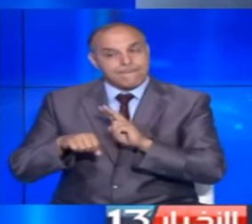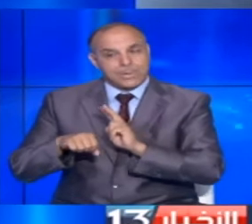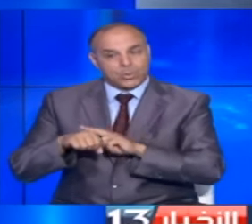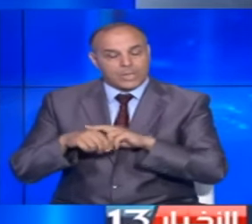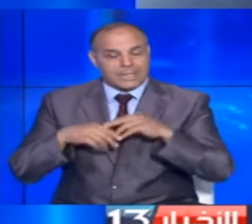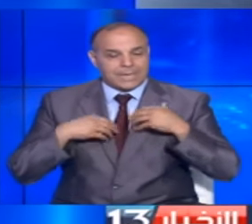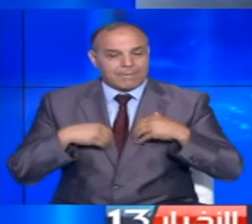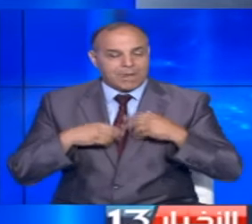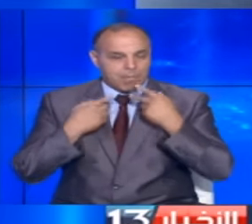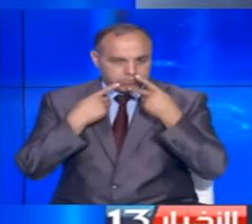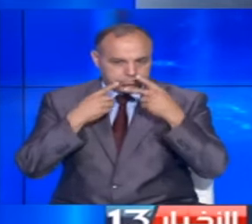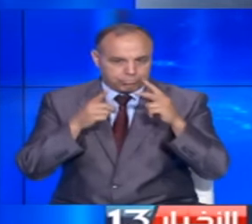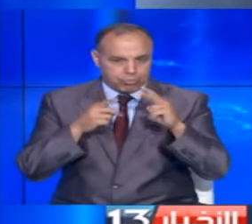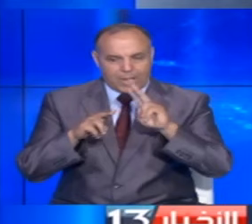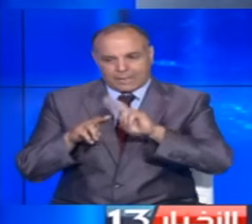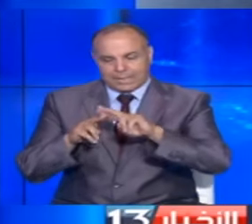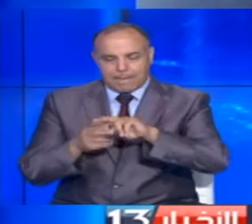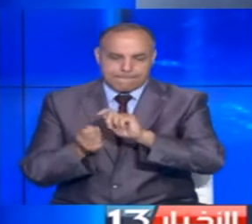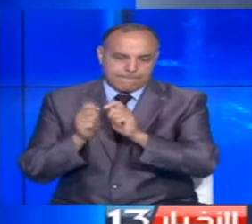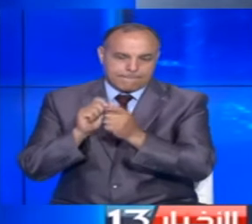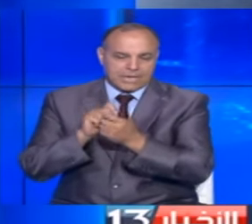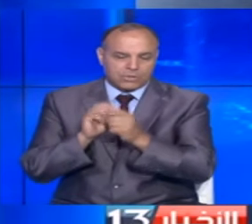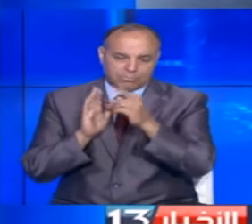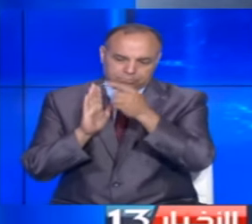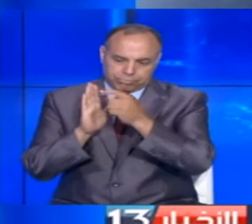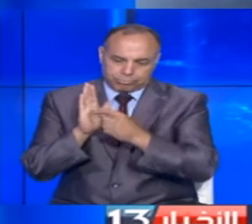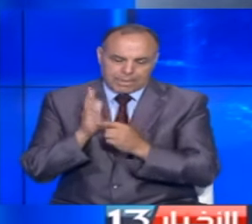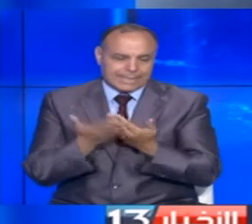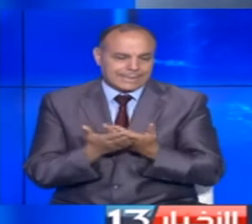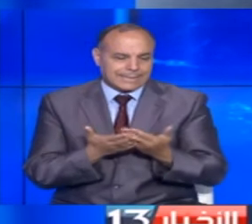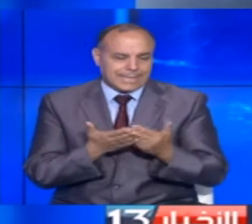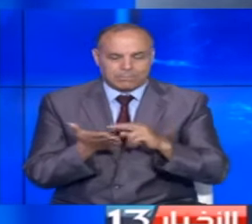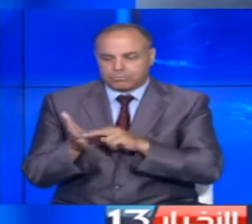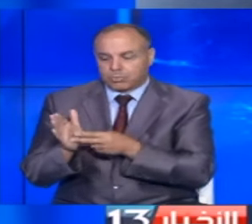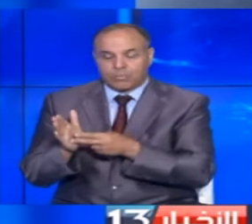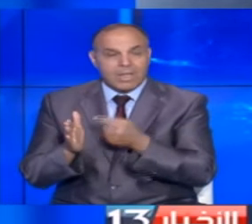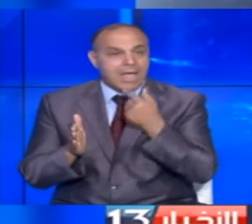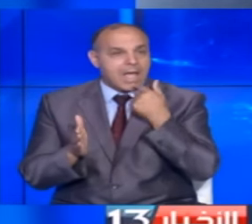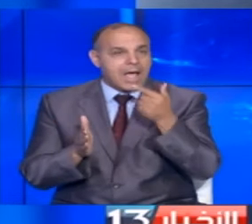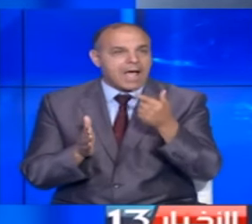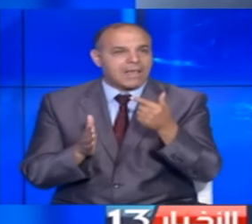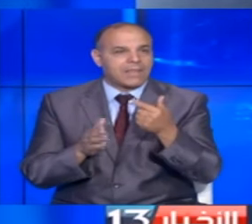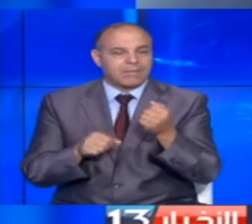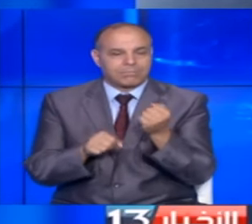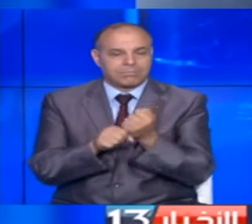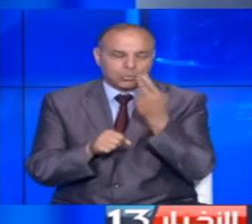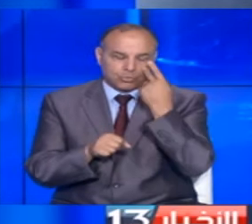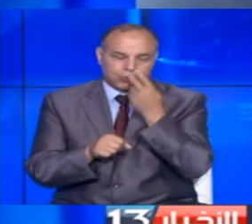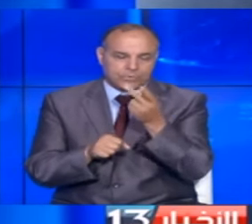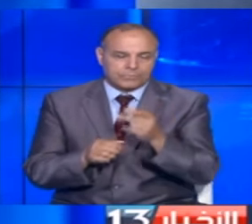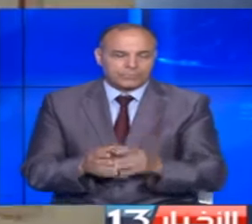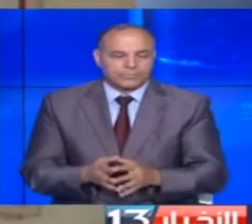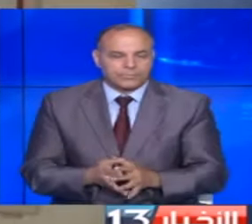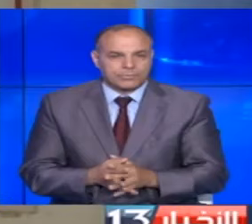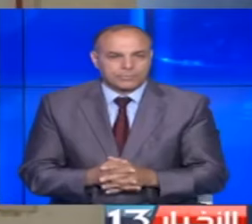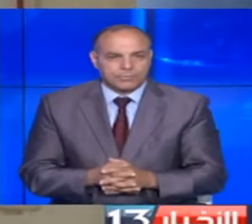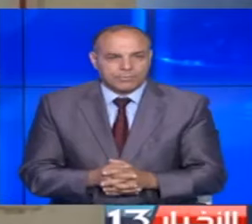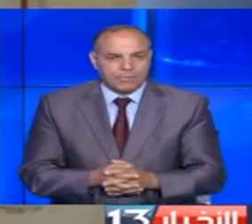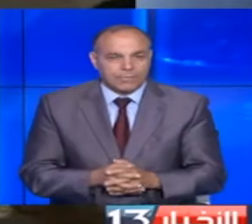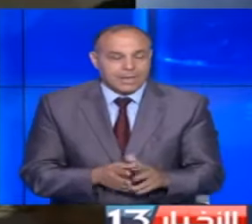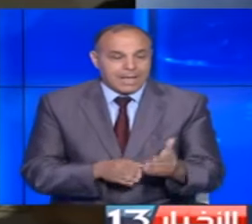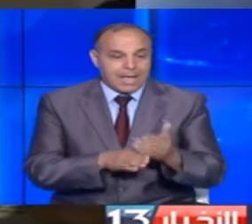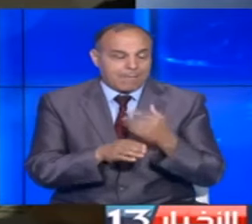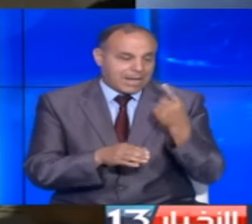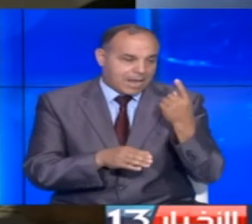اقرار تعديل عدد من الترتيبات البسيطه والتقنيه على هذه العمليه قبل